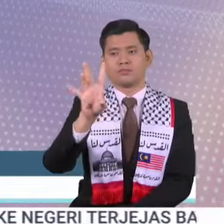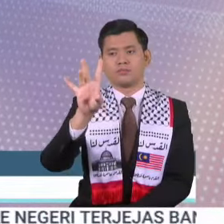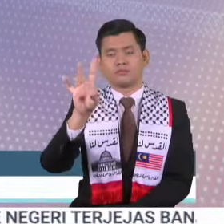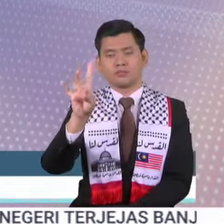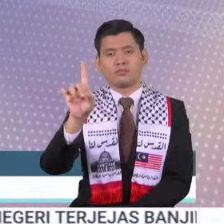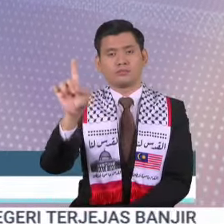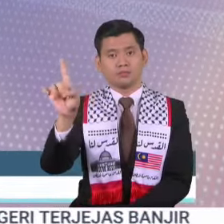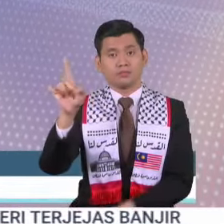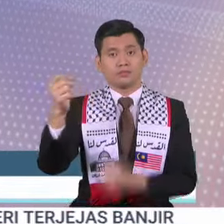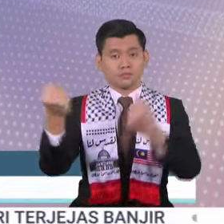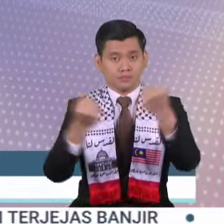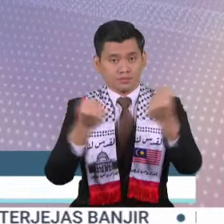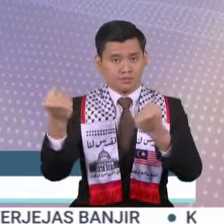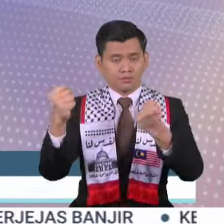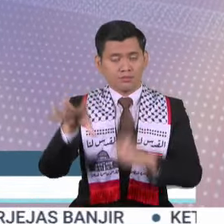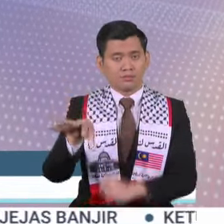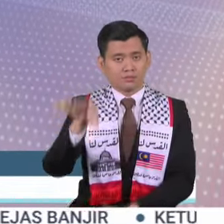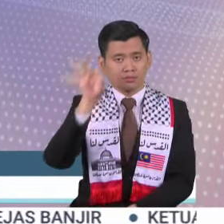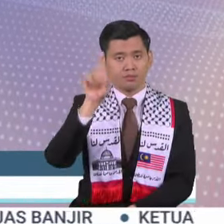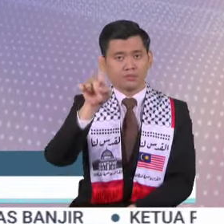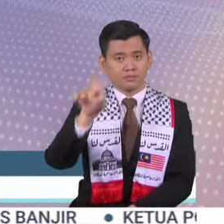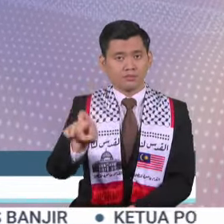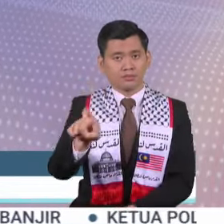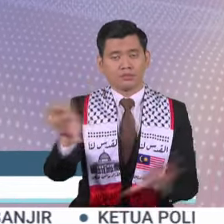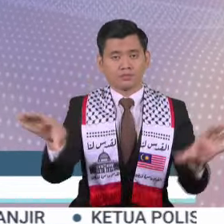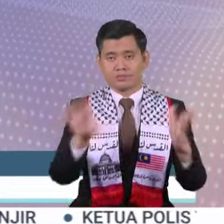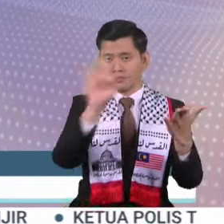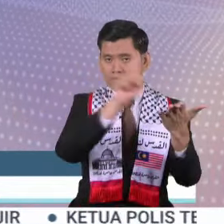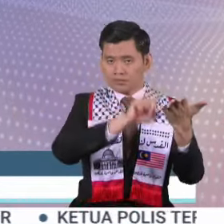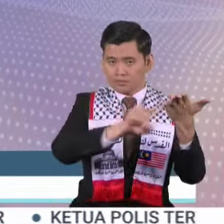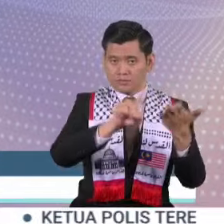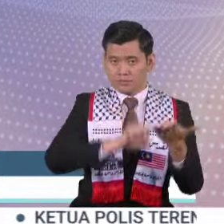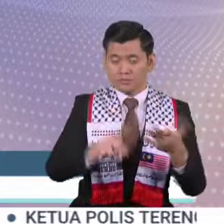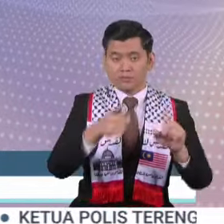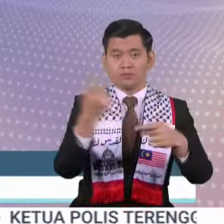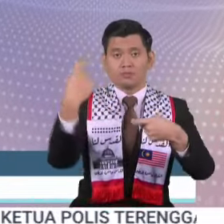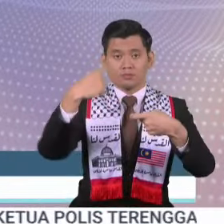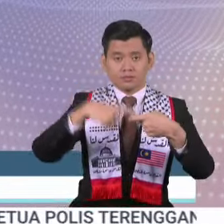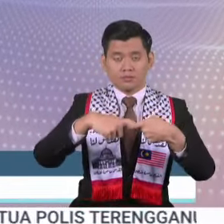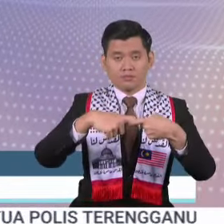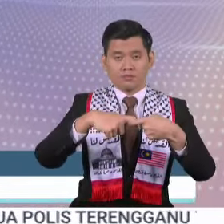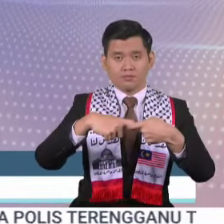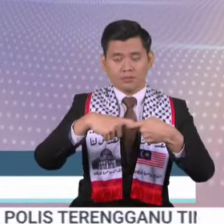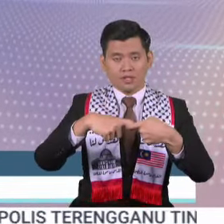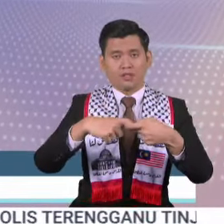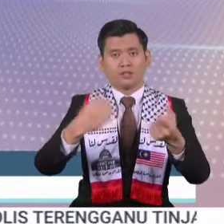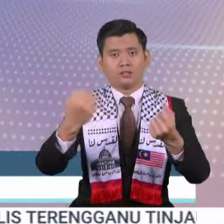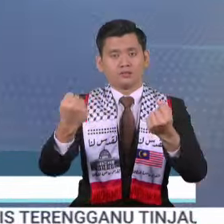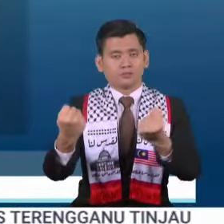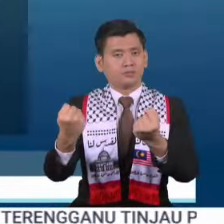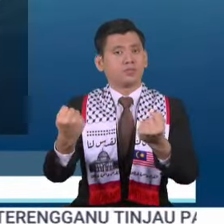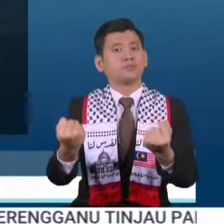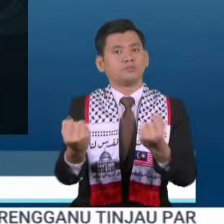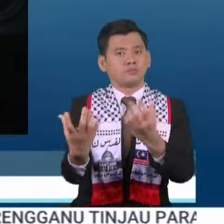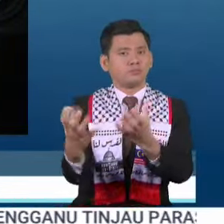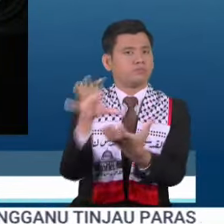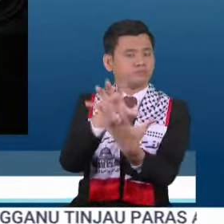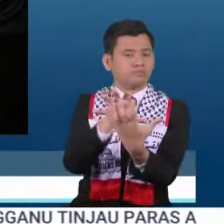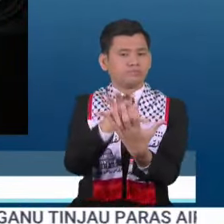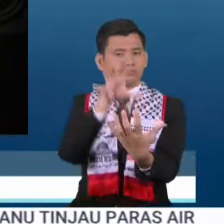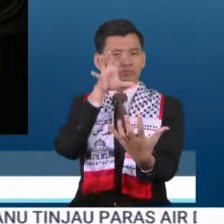6,671 unit kenderaan yang dikenal pasti perlu menjalani pemeriksaan berkaitan isu beg udara. Model terlibat ialah